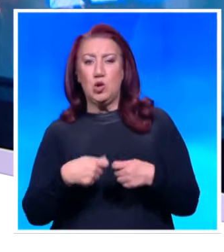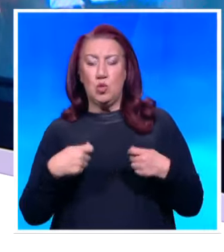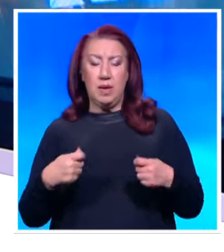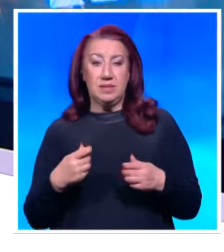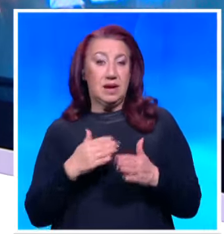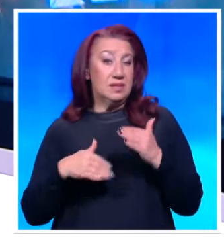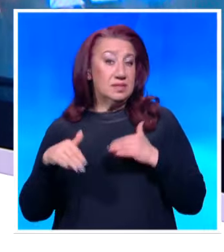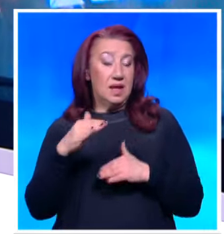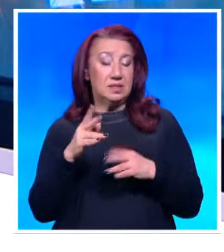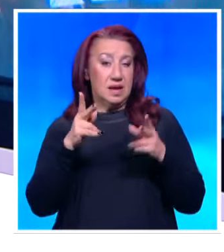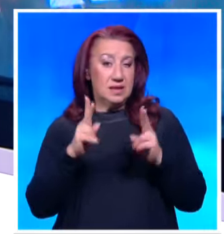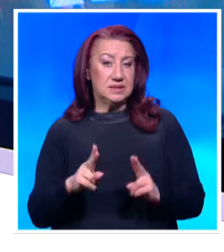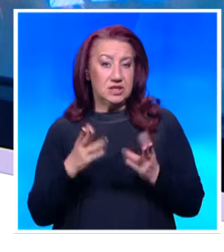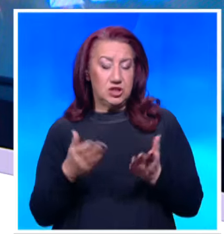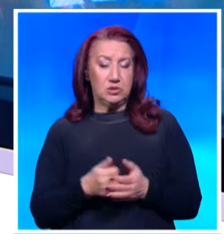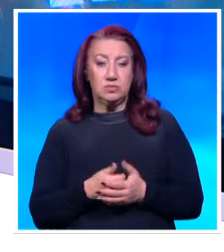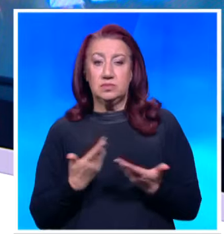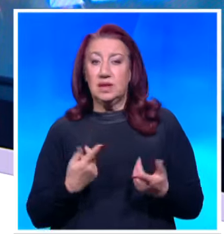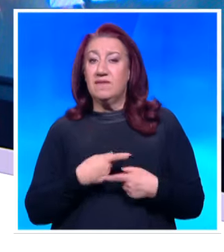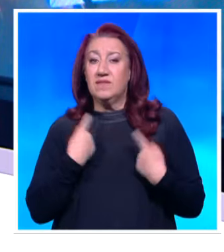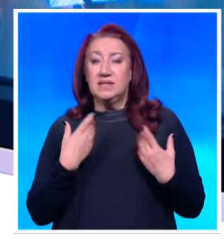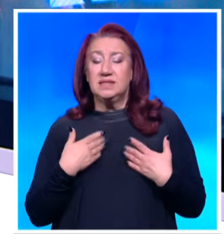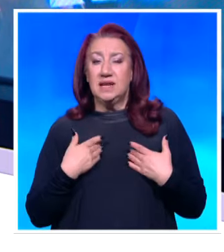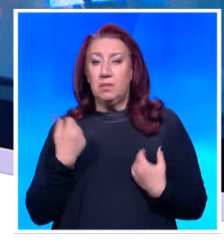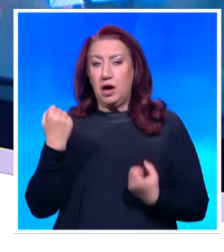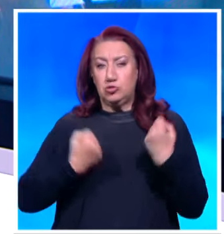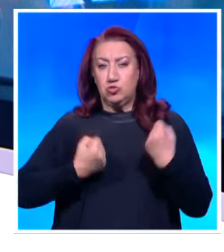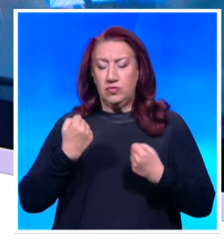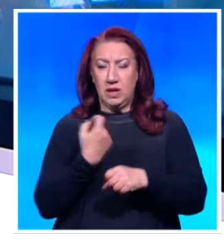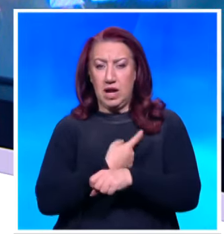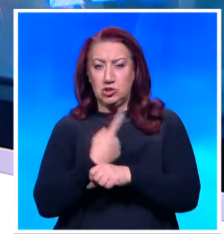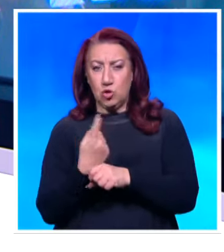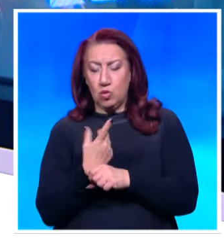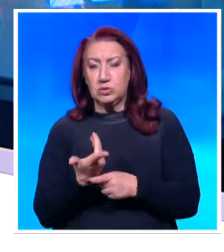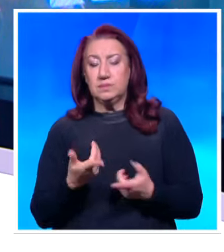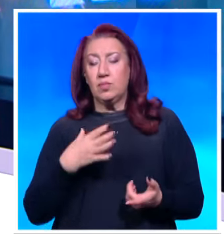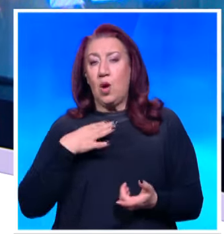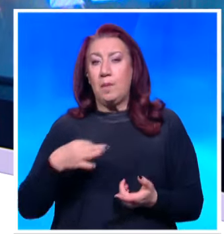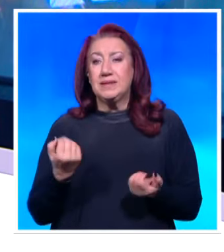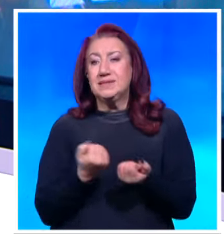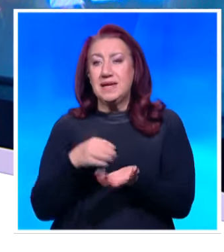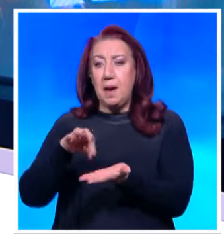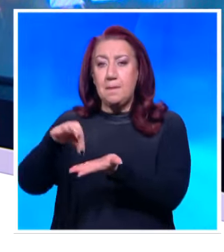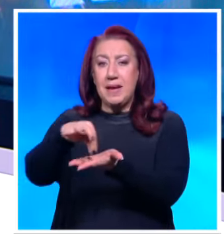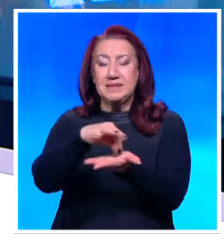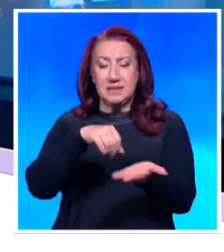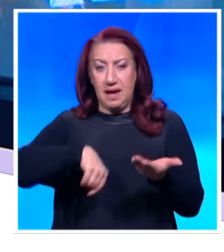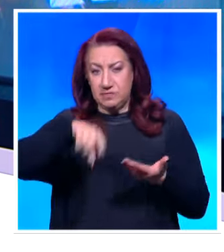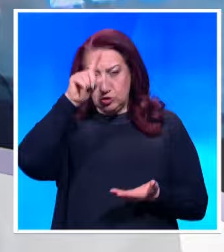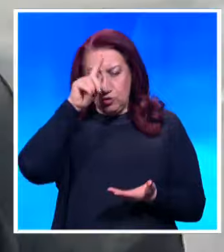Какви рискове крие шофирането с висока скорост и кои са най-опасните участъци в града? Габриела Киремечийска